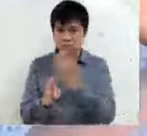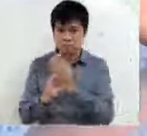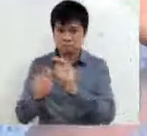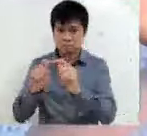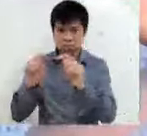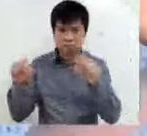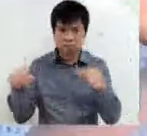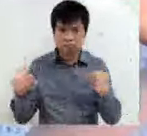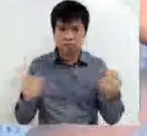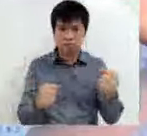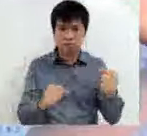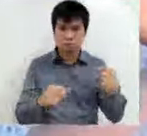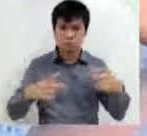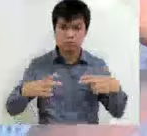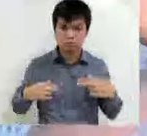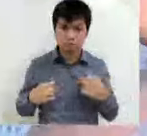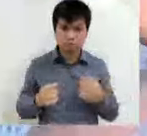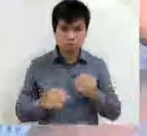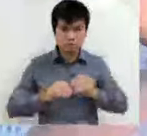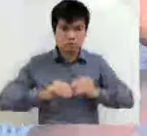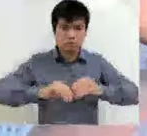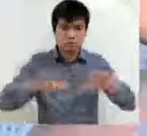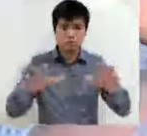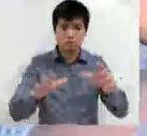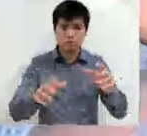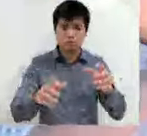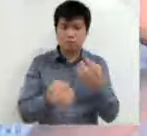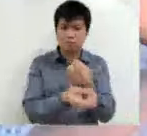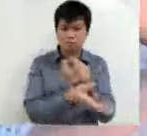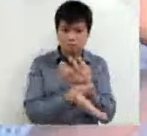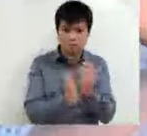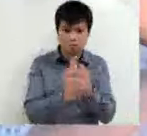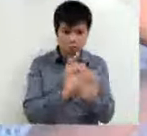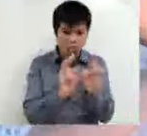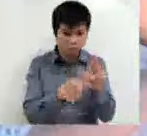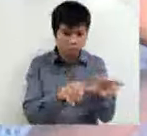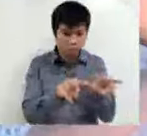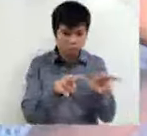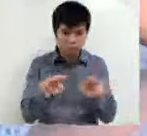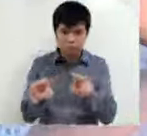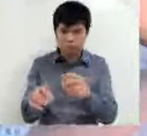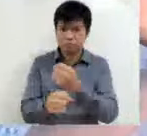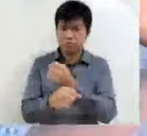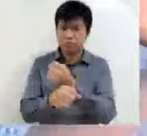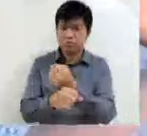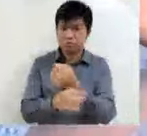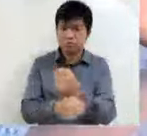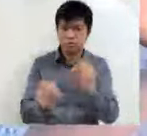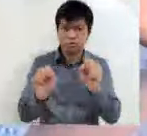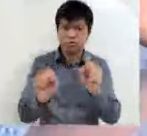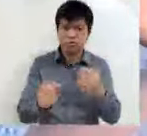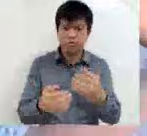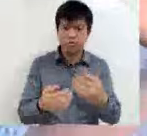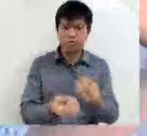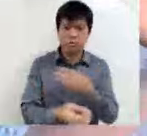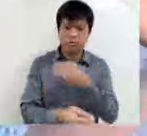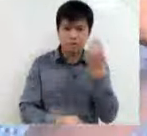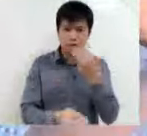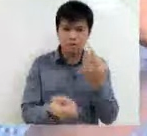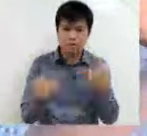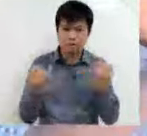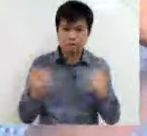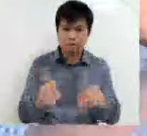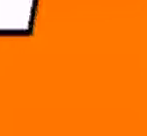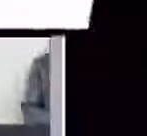ng bomb experts ang Philippine Coast Guard bilang pag-iingat kasunod ng Marawi bombing. Nasa frontline ng balita niya, si Gerard De La